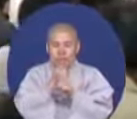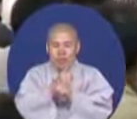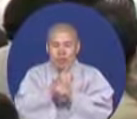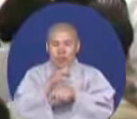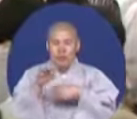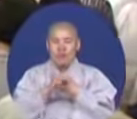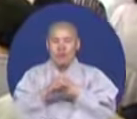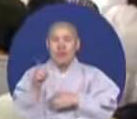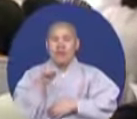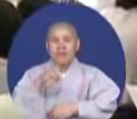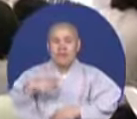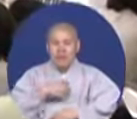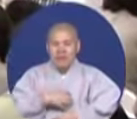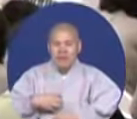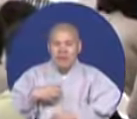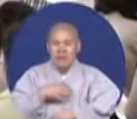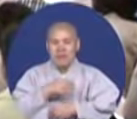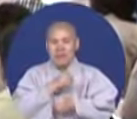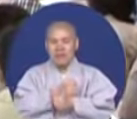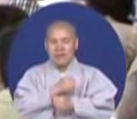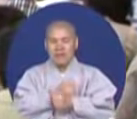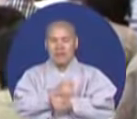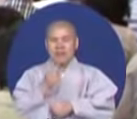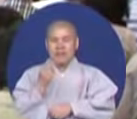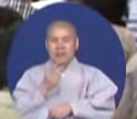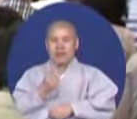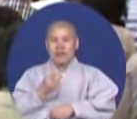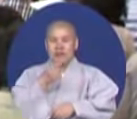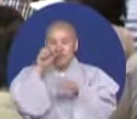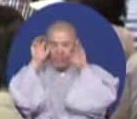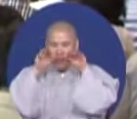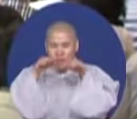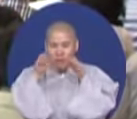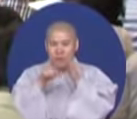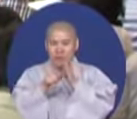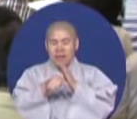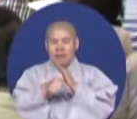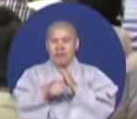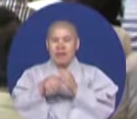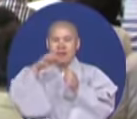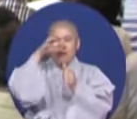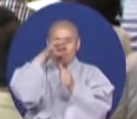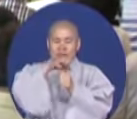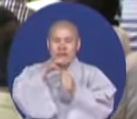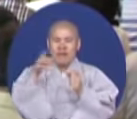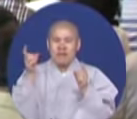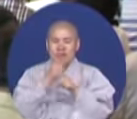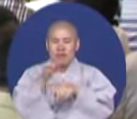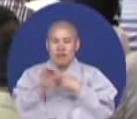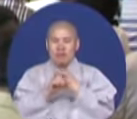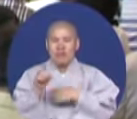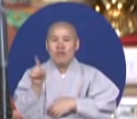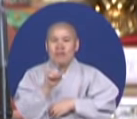봐 걱정하고 비 오는데 우산